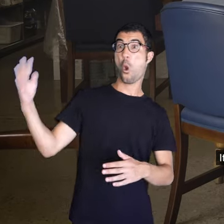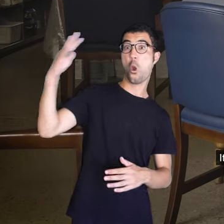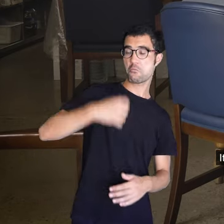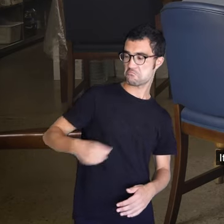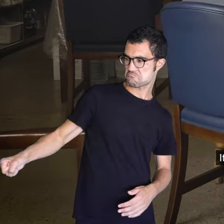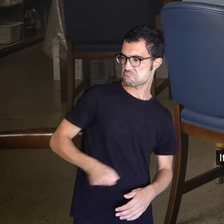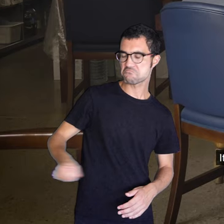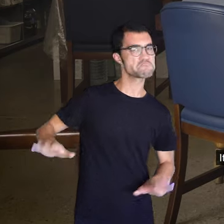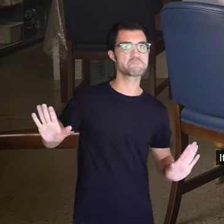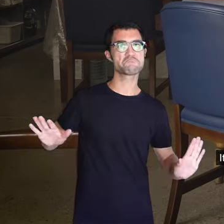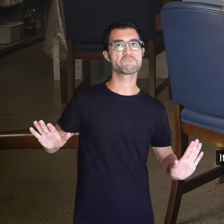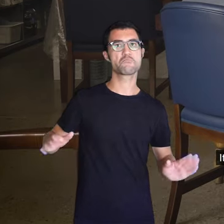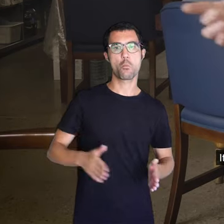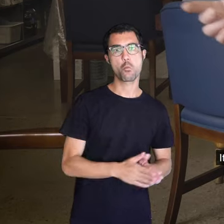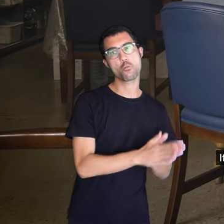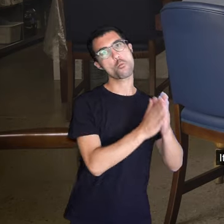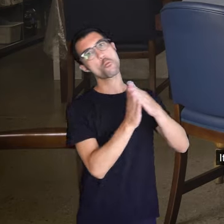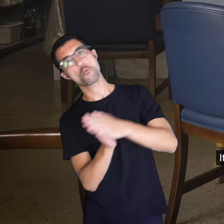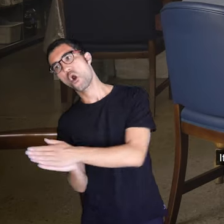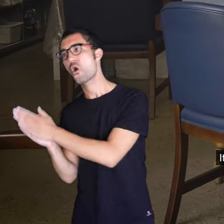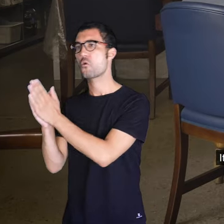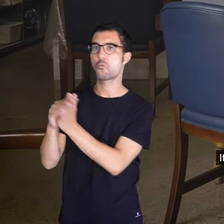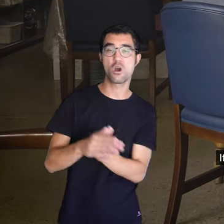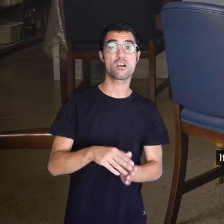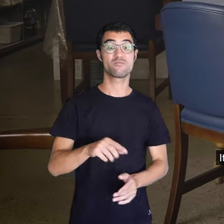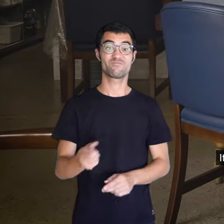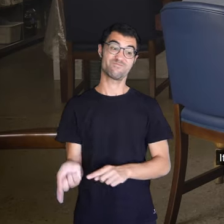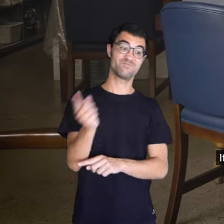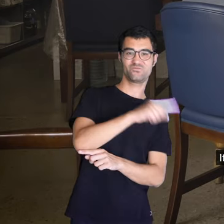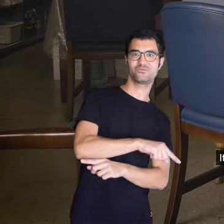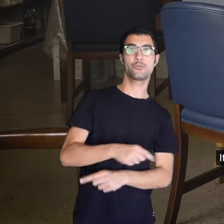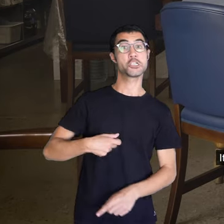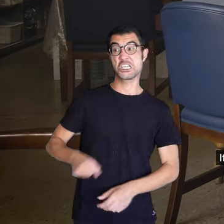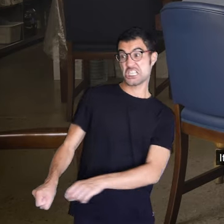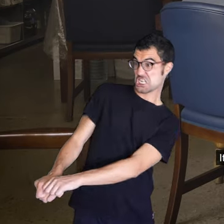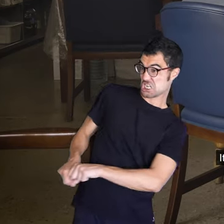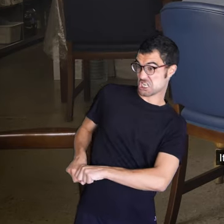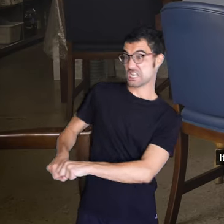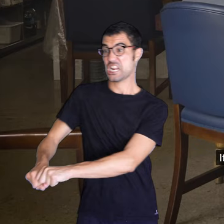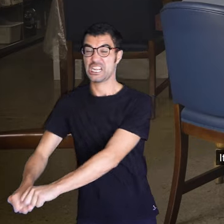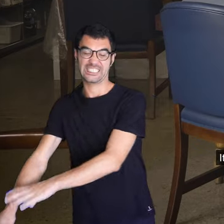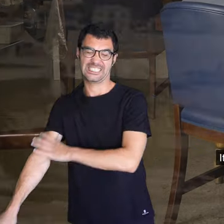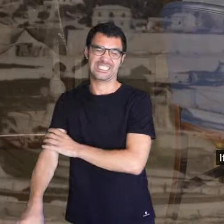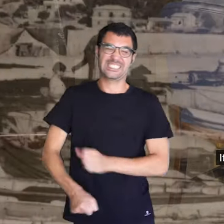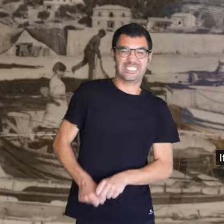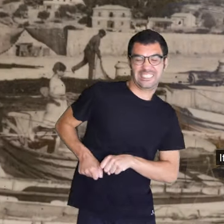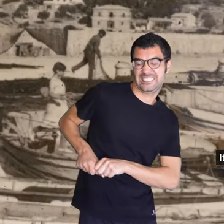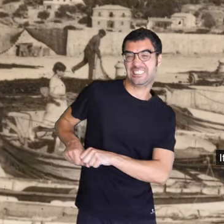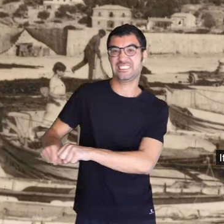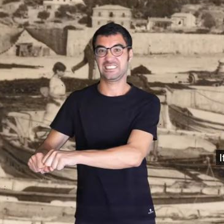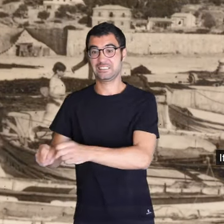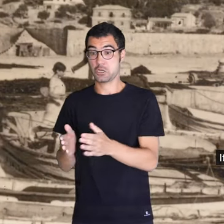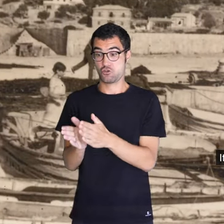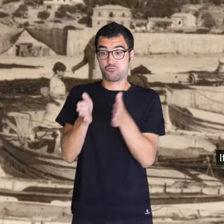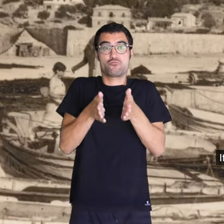mà, però no se'n travessava. I en canvi el Sant Quintí havia de posar el timó tota la banda perquè